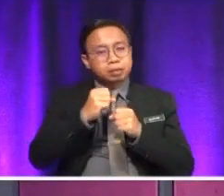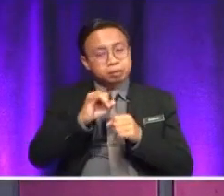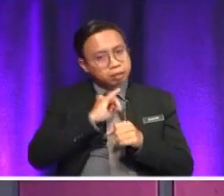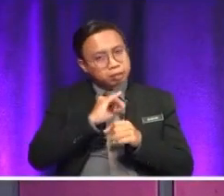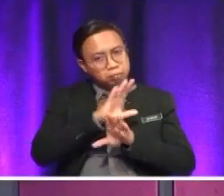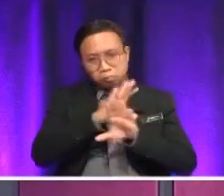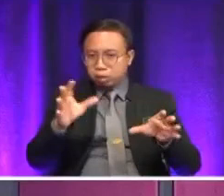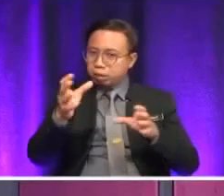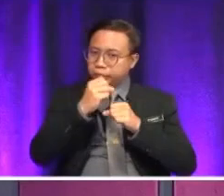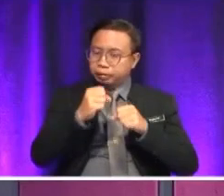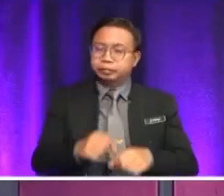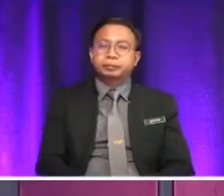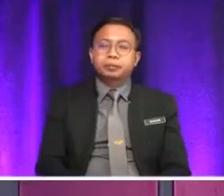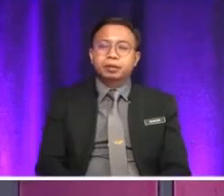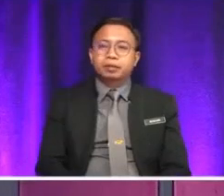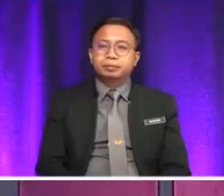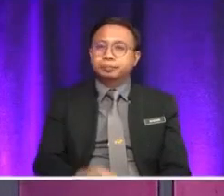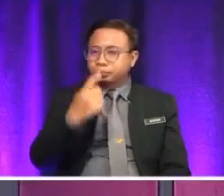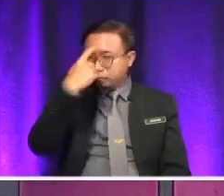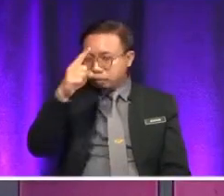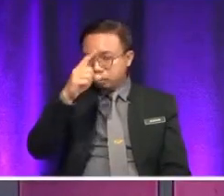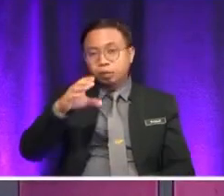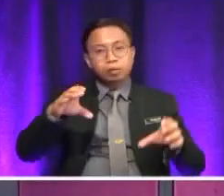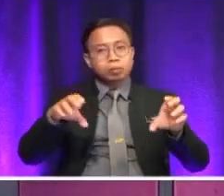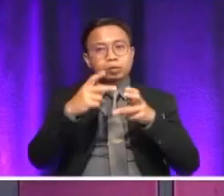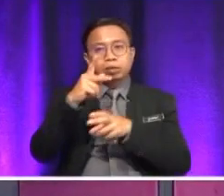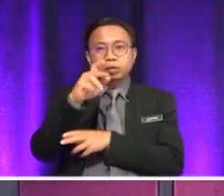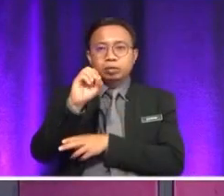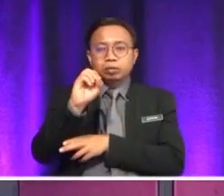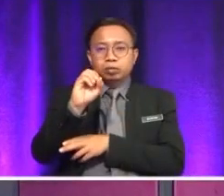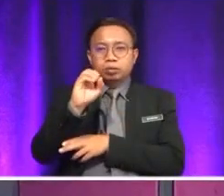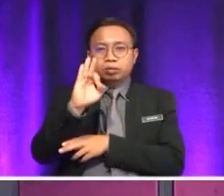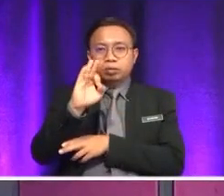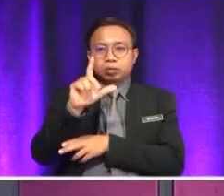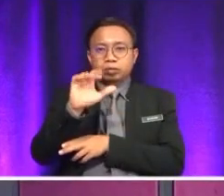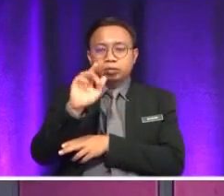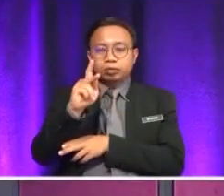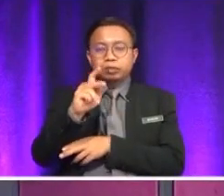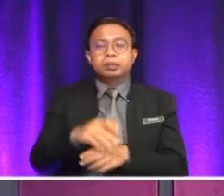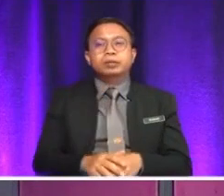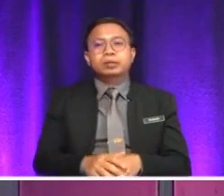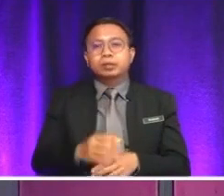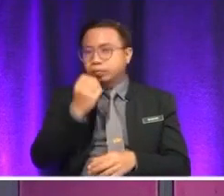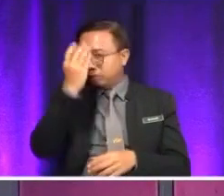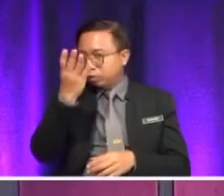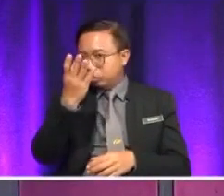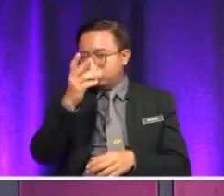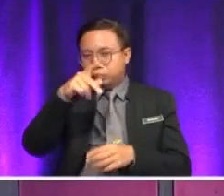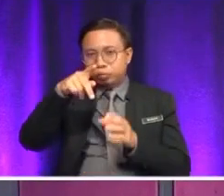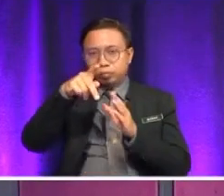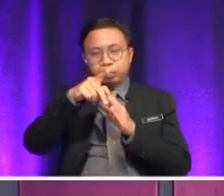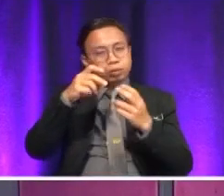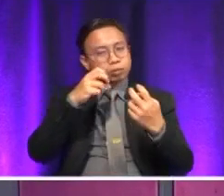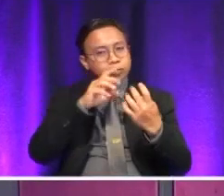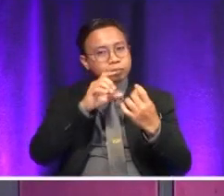Dia dah mula start untuk membuat konflik dan memberi orang kata pertikaian. Kenapa adik dapat lebih, saya